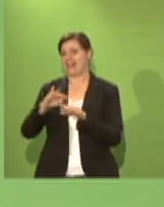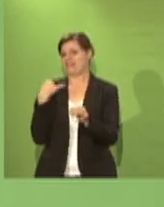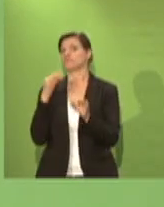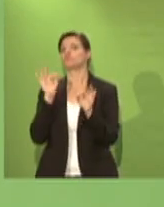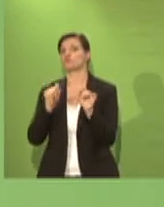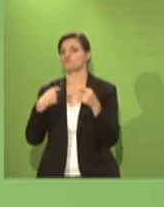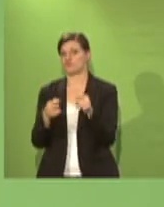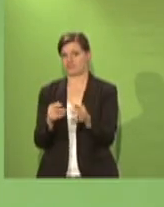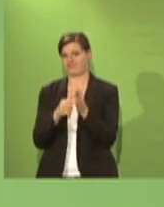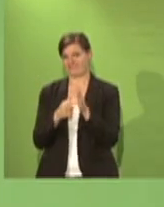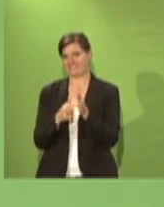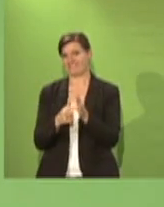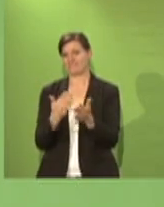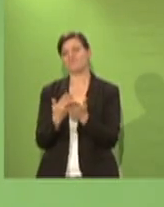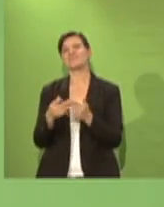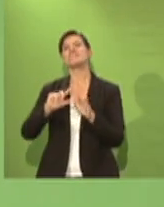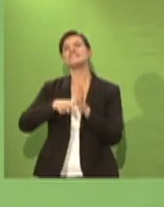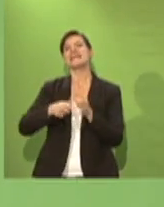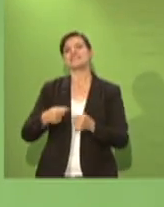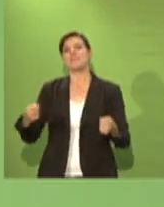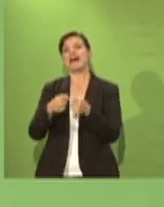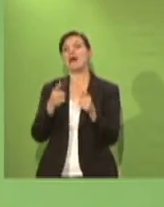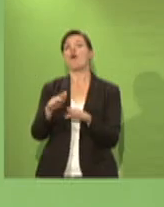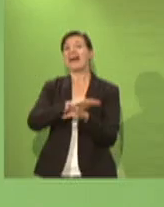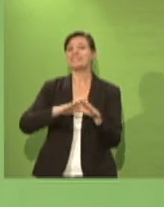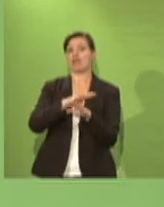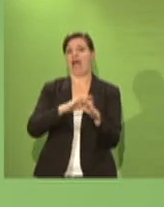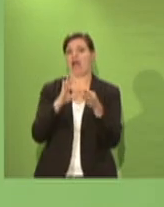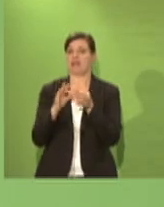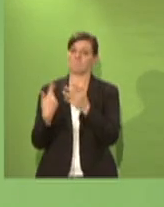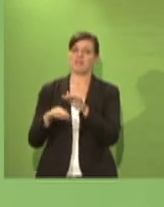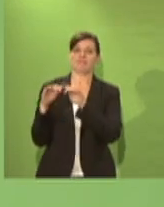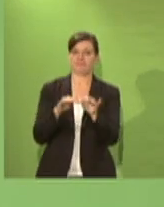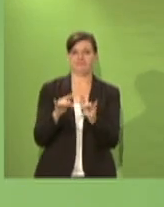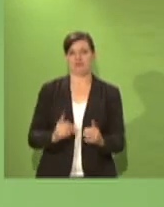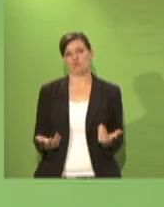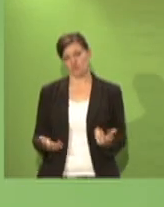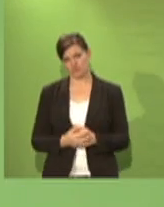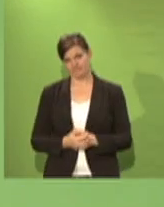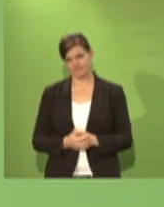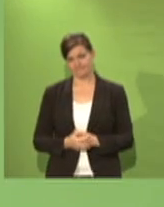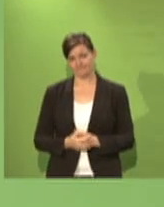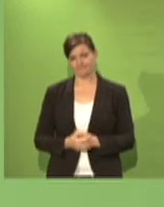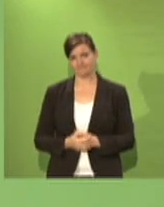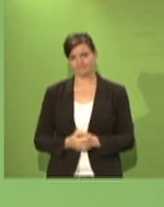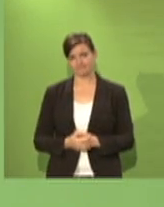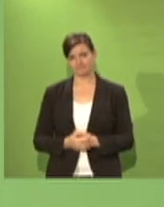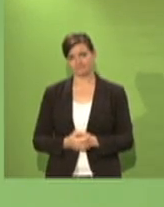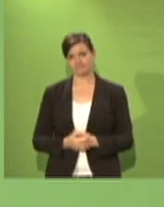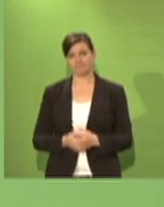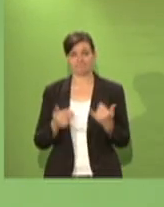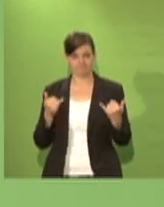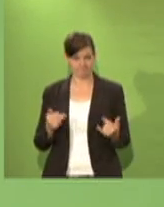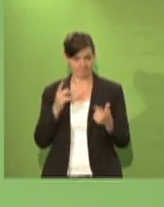haben, dass die Bezirksverbände das auch eben diesen regionalen Aspekt mehr moderieren können und angehen sollten. Wie setzen wir es weiter